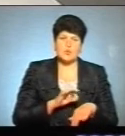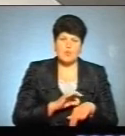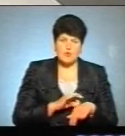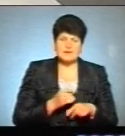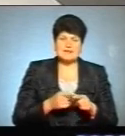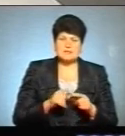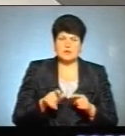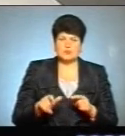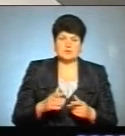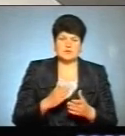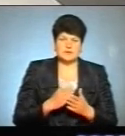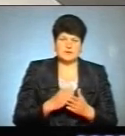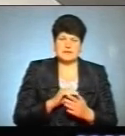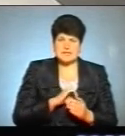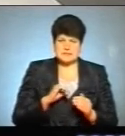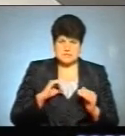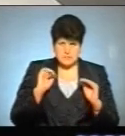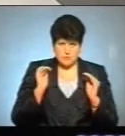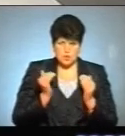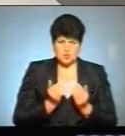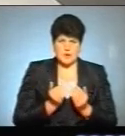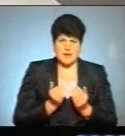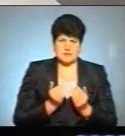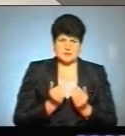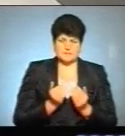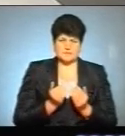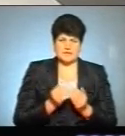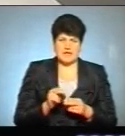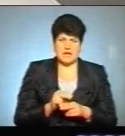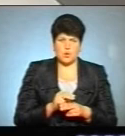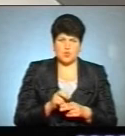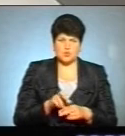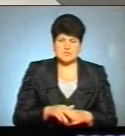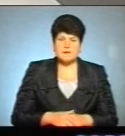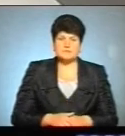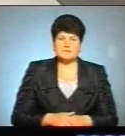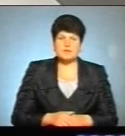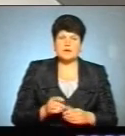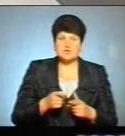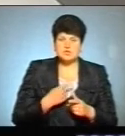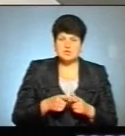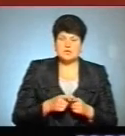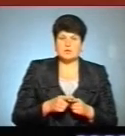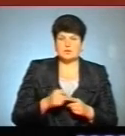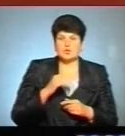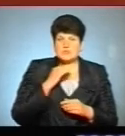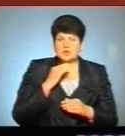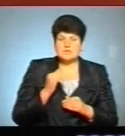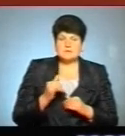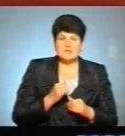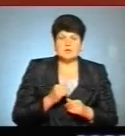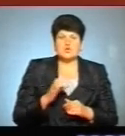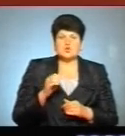люди перебувають на самоізоляції і лікуються. А чи достатньо забезпечені соціальні працівники необхідними